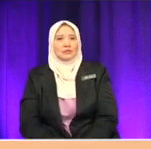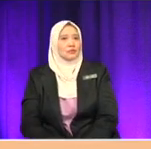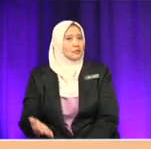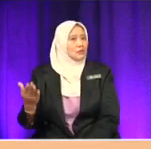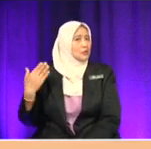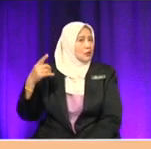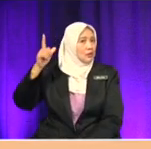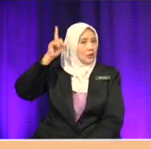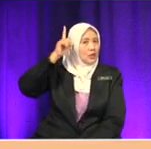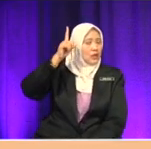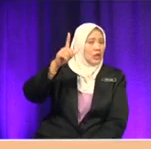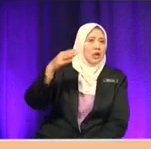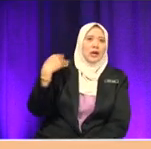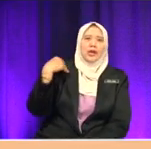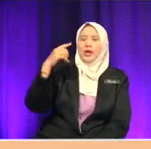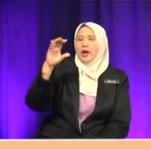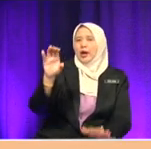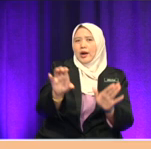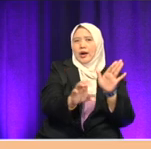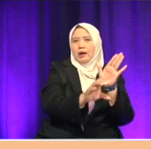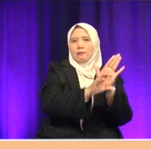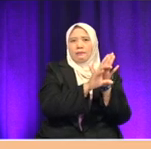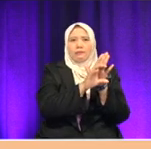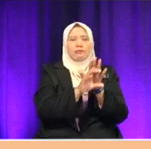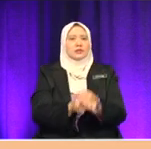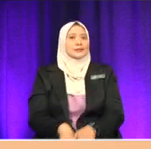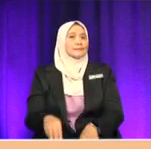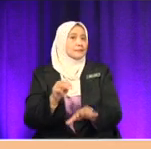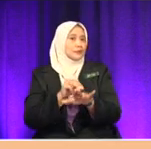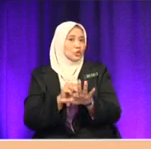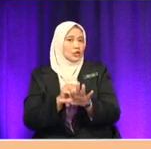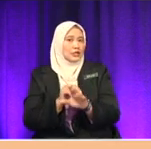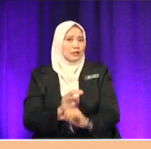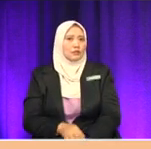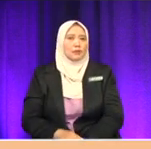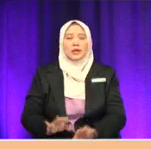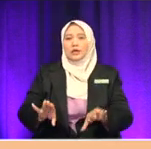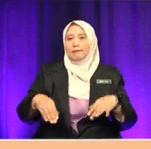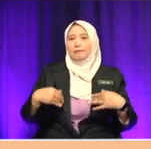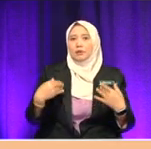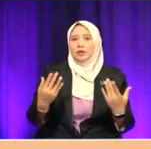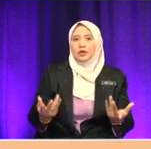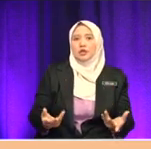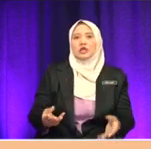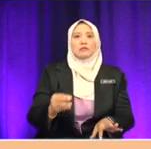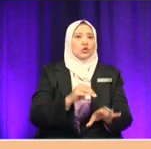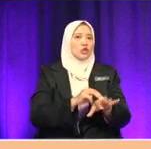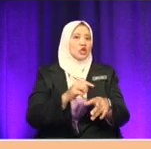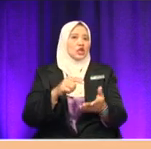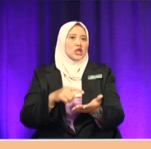kita lihat ada satu gambar dekat sini, gambar mikroorganisma. Bagaimanakah mikroorganisma